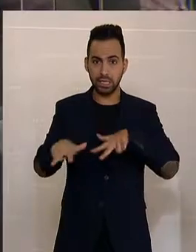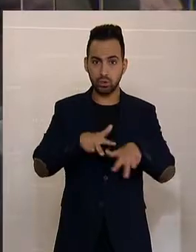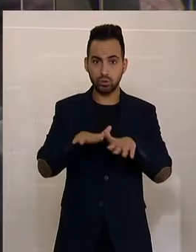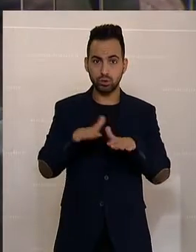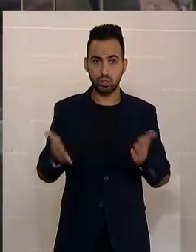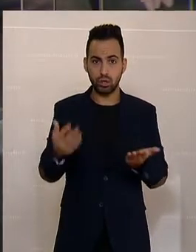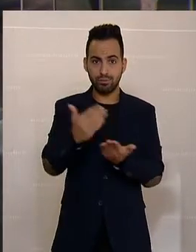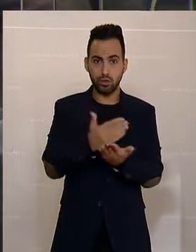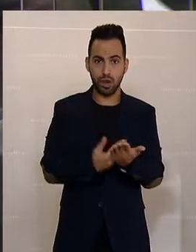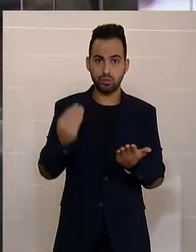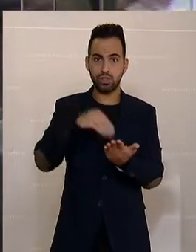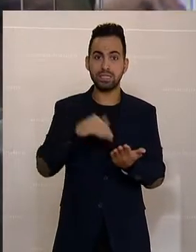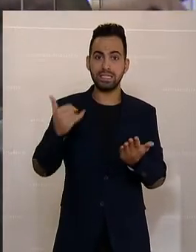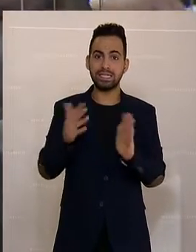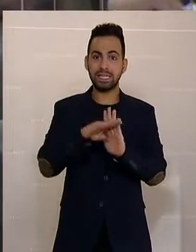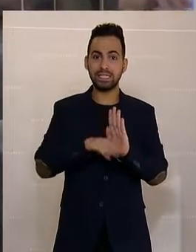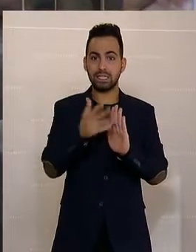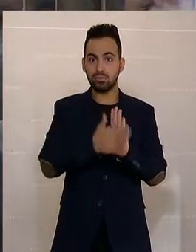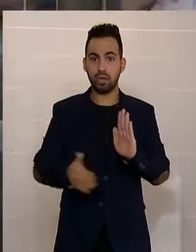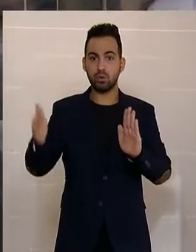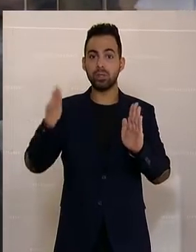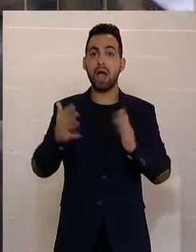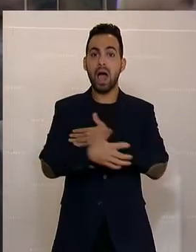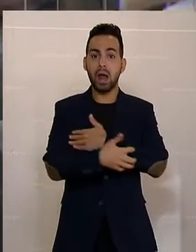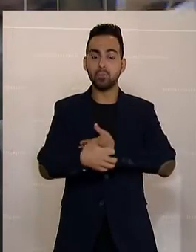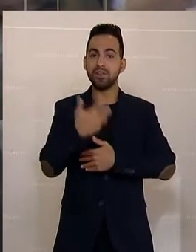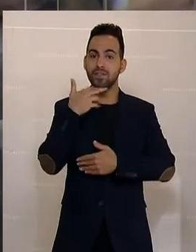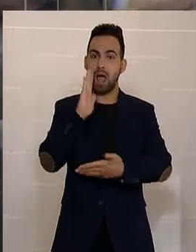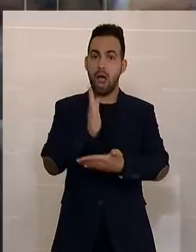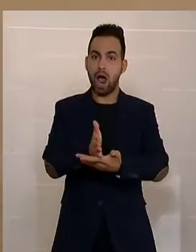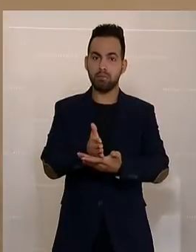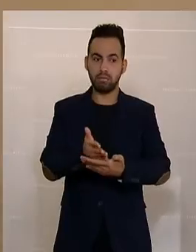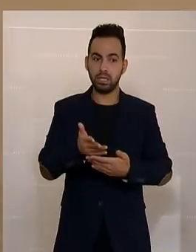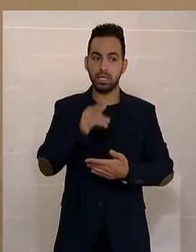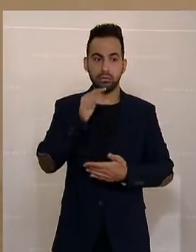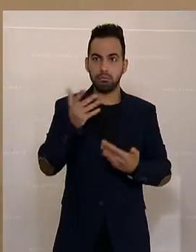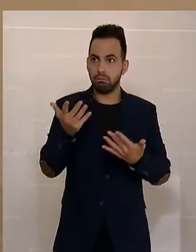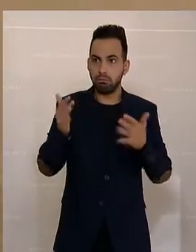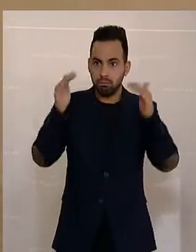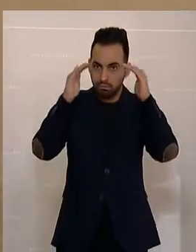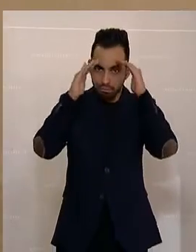in dieser Legislaturperiode die Armut halbieren. Es ist keine Rede davon. Und daher müssen